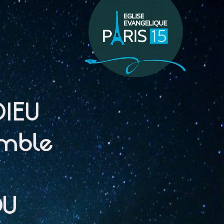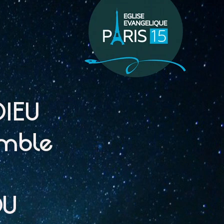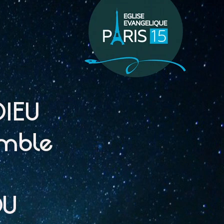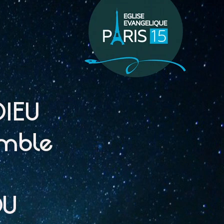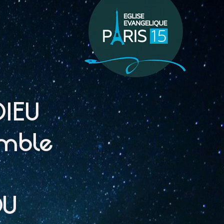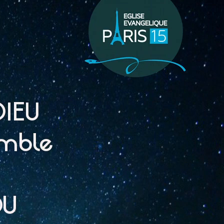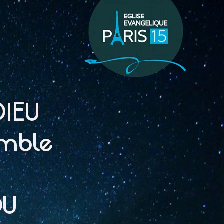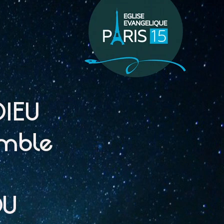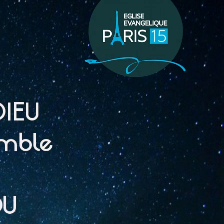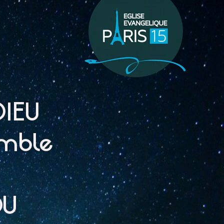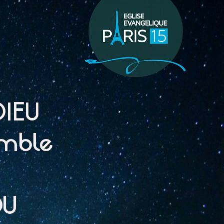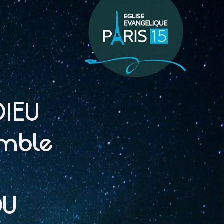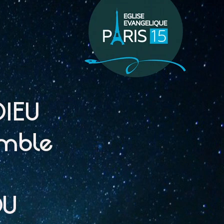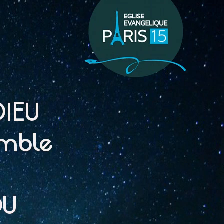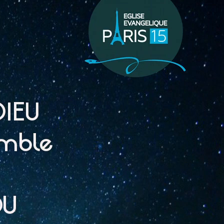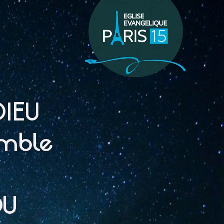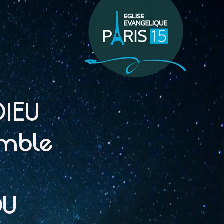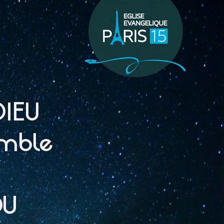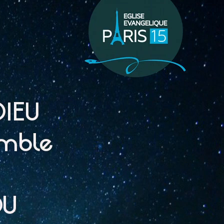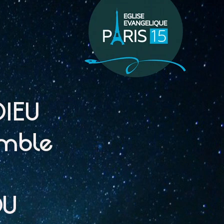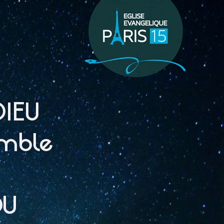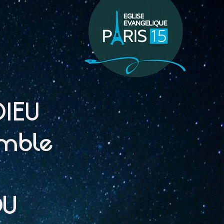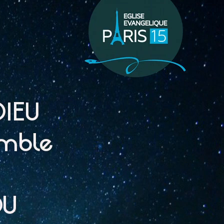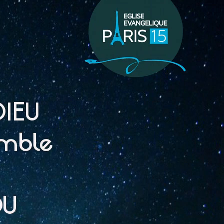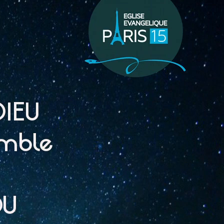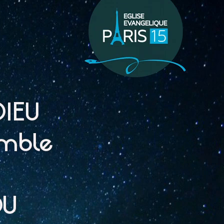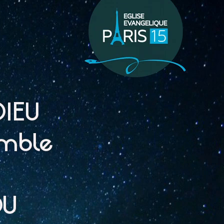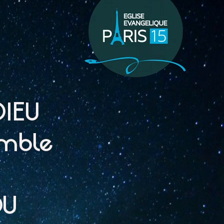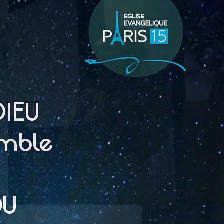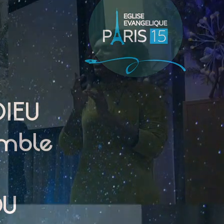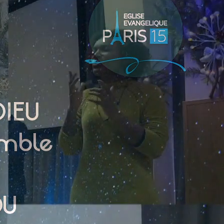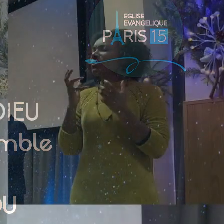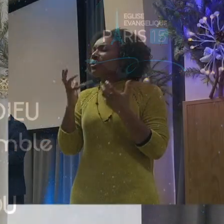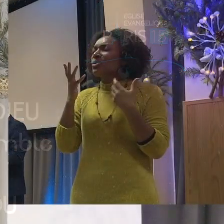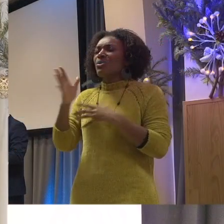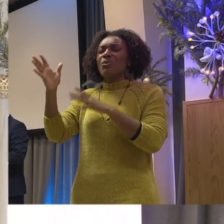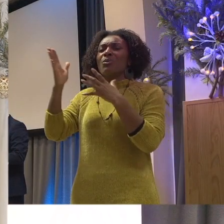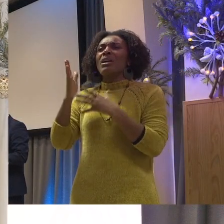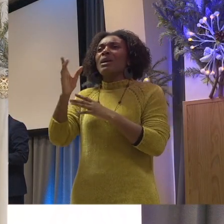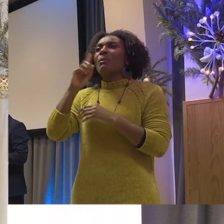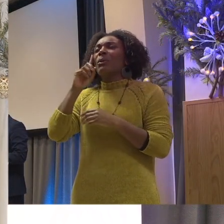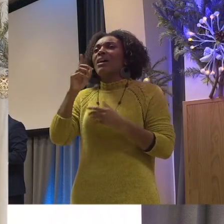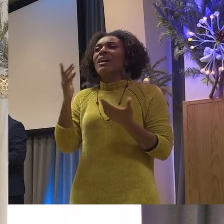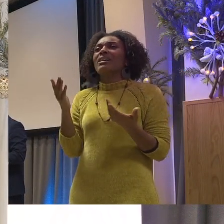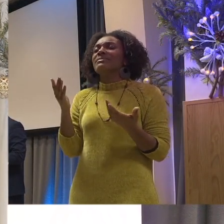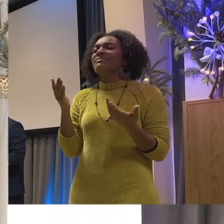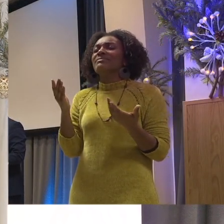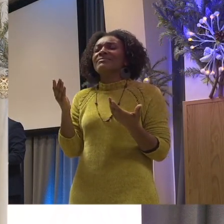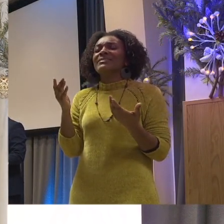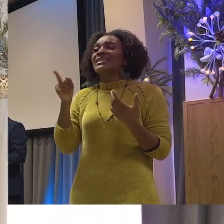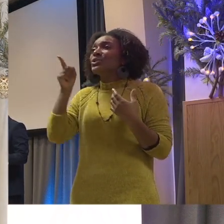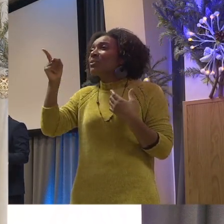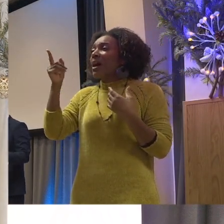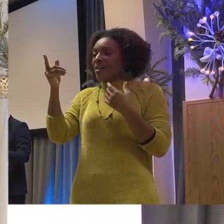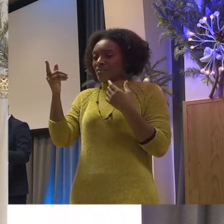plonger nos regards dans ta parole. Et Seigneur Jésus, je veux te louer parce que tu es ce Dieu qui met de l'ordre